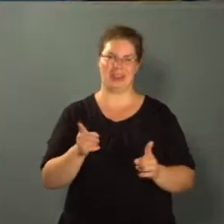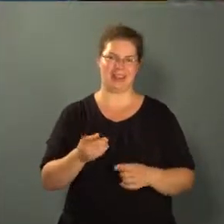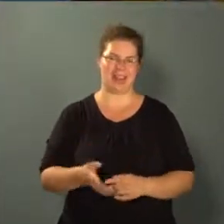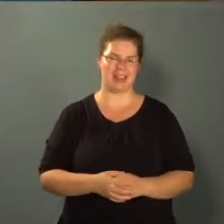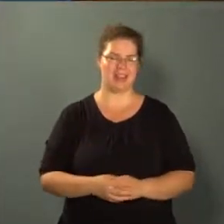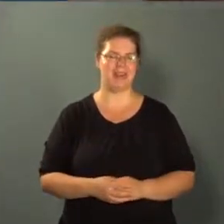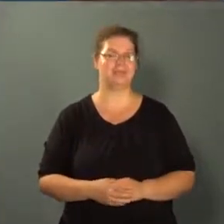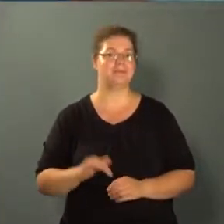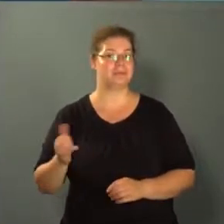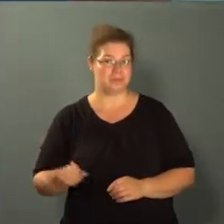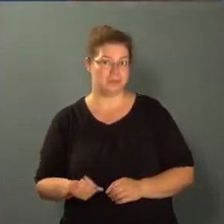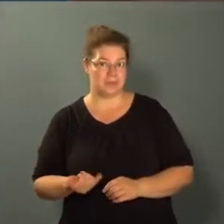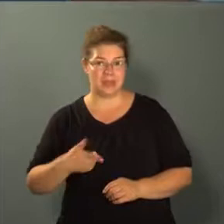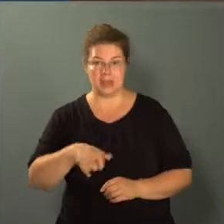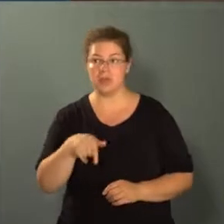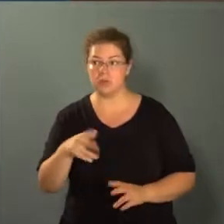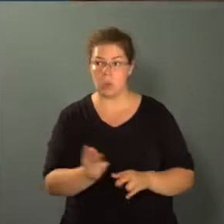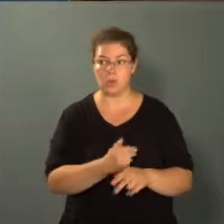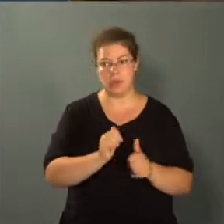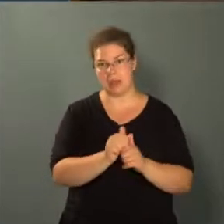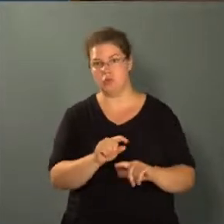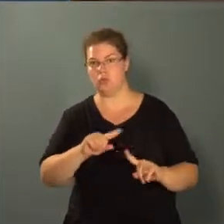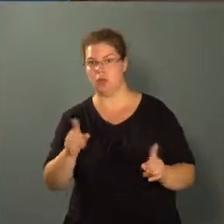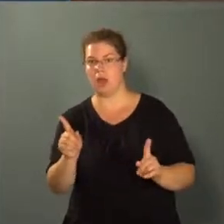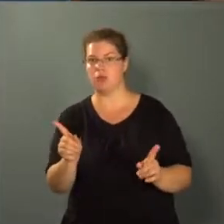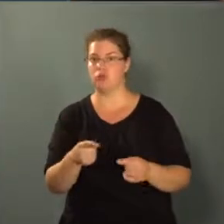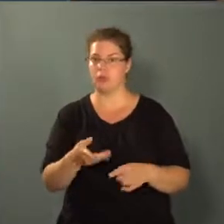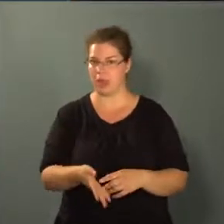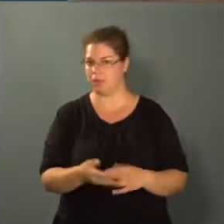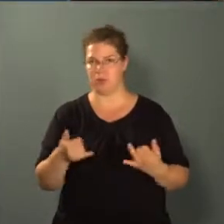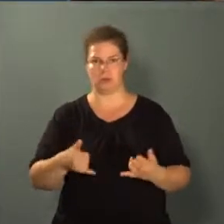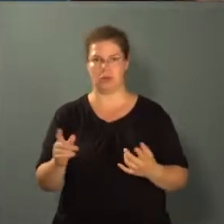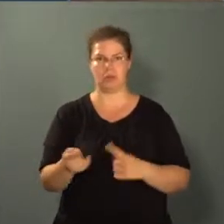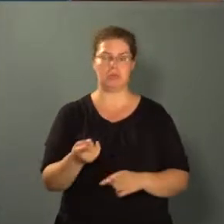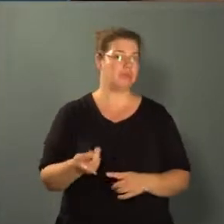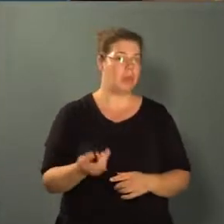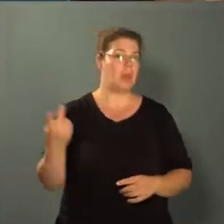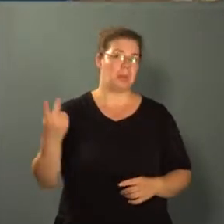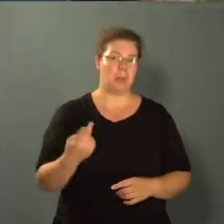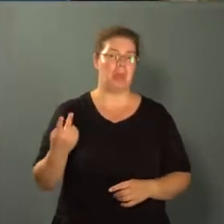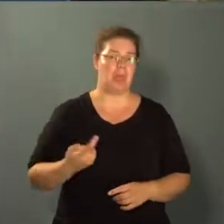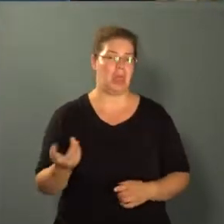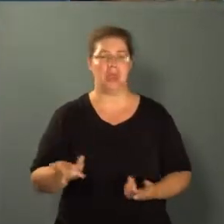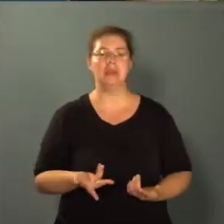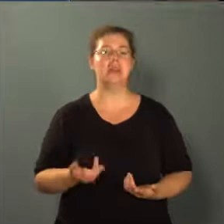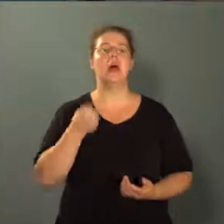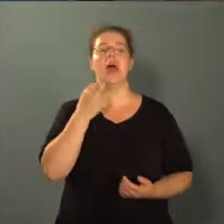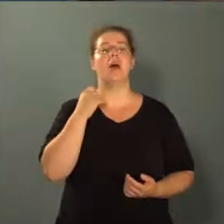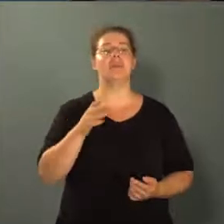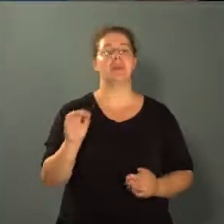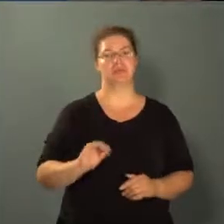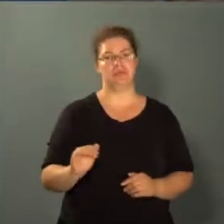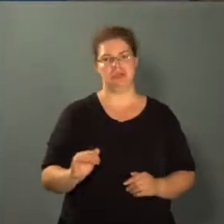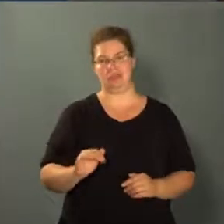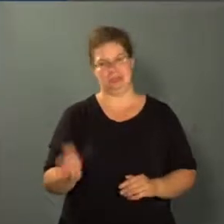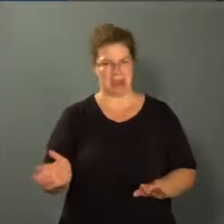játszhat. És el szoktad kísérni más koncertekre is, vagy ez most egy különleges alkalom? Nem, természetesen. Hát amikor ugye